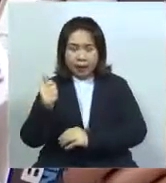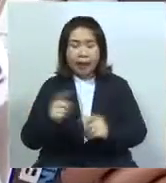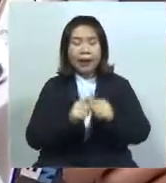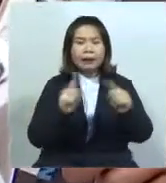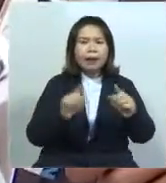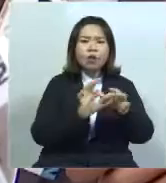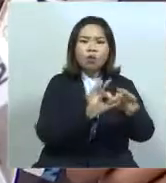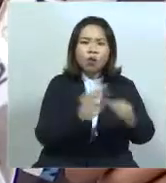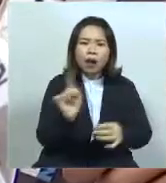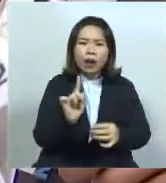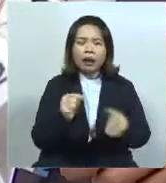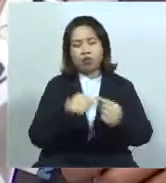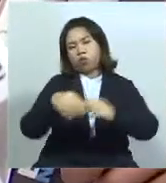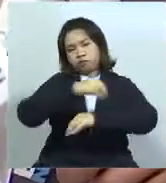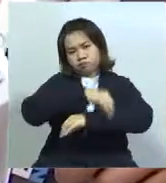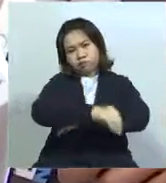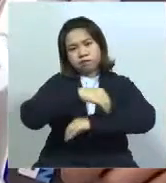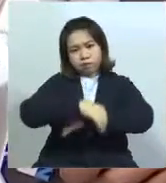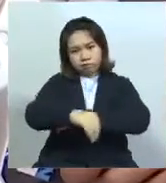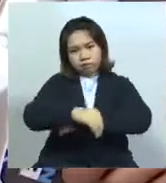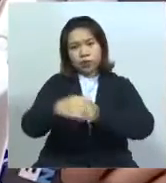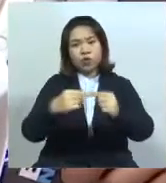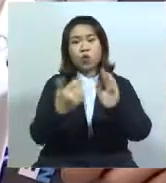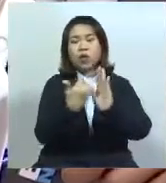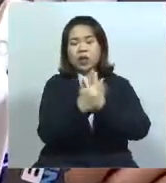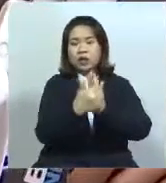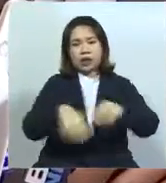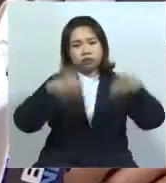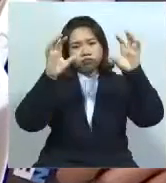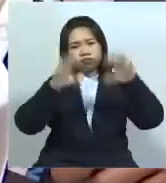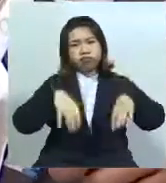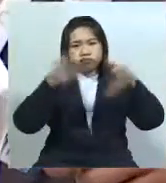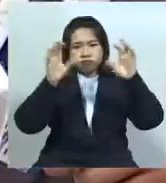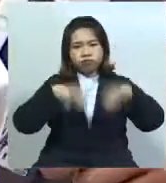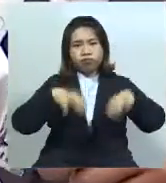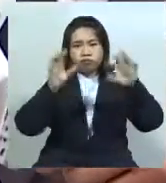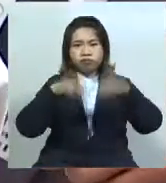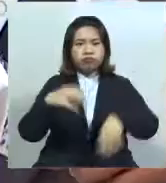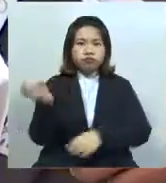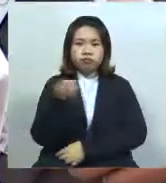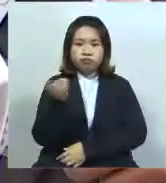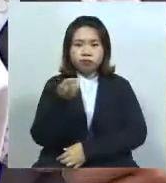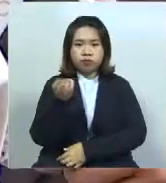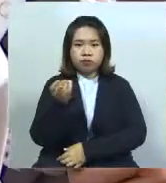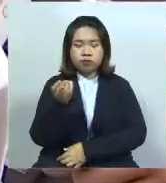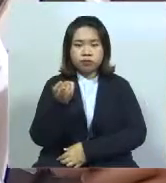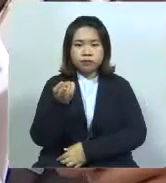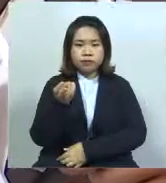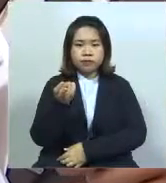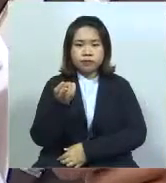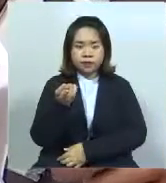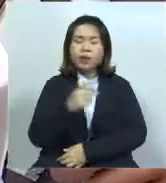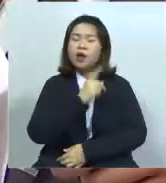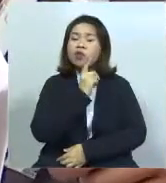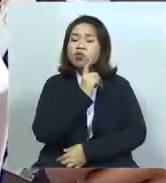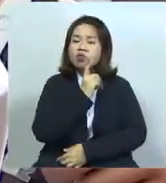าด้านการเกษตรเนี่ยทางด้านอีสานเนี่ยฝนตกน้อยนะครับถ้